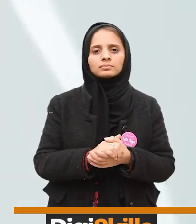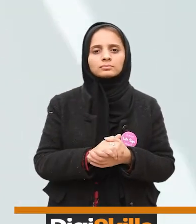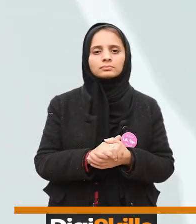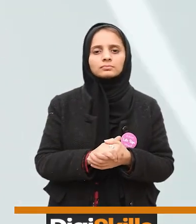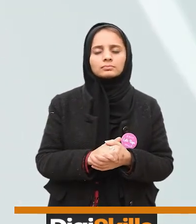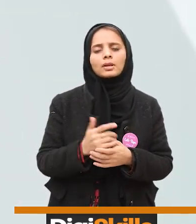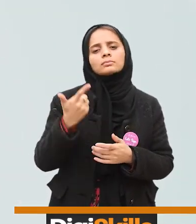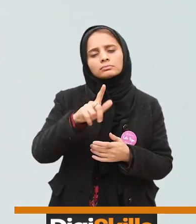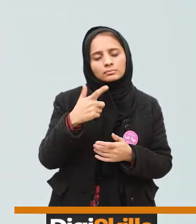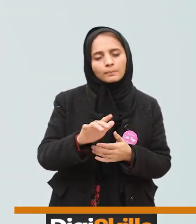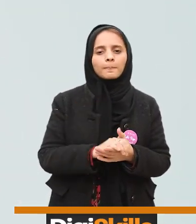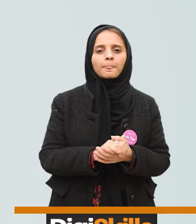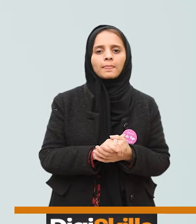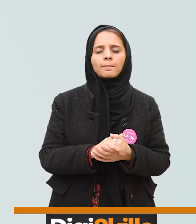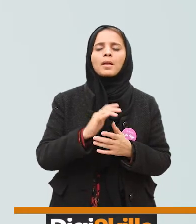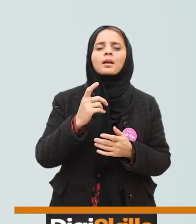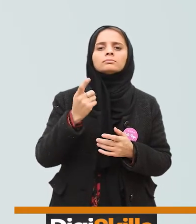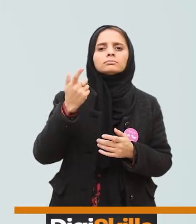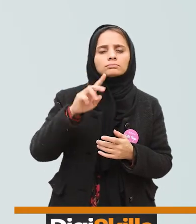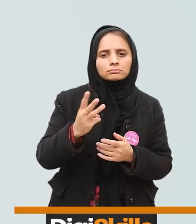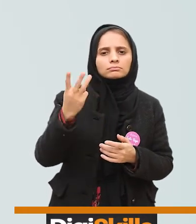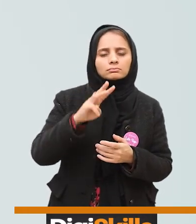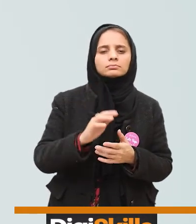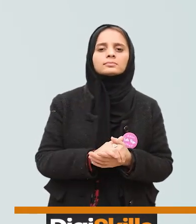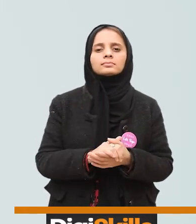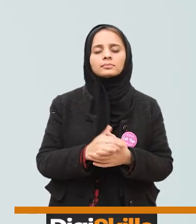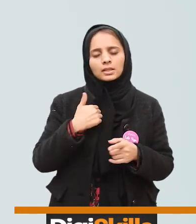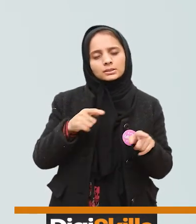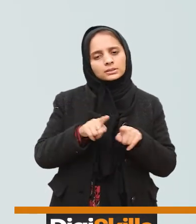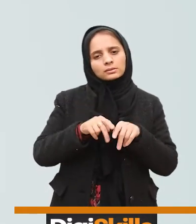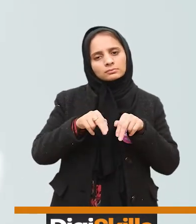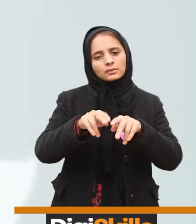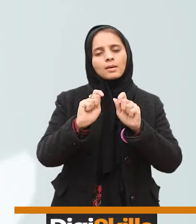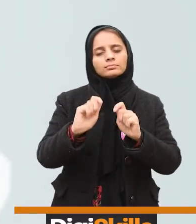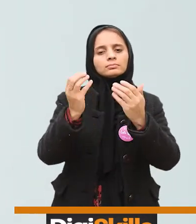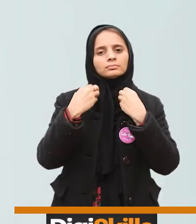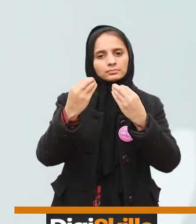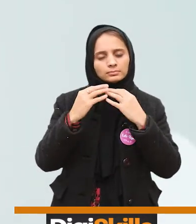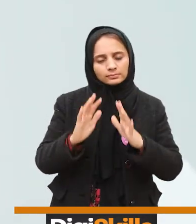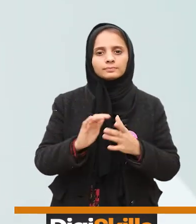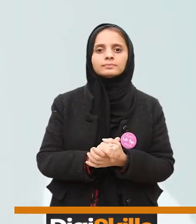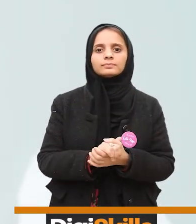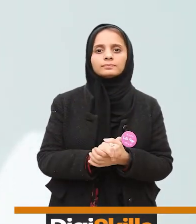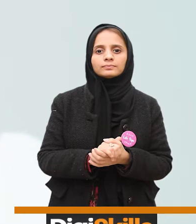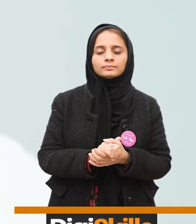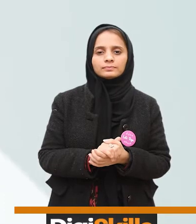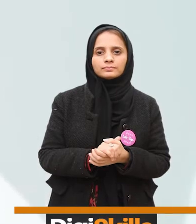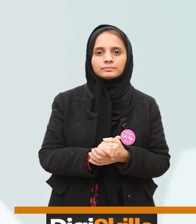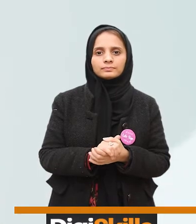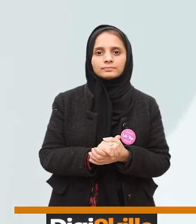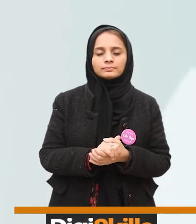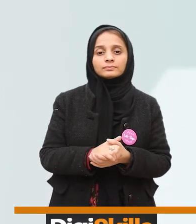پہ، ایون ویکلی بیسس پہ، کوارٹرلی بیسس پہ میرے ساتھ چل رہے ہیں، مجھے کام دے رہے ہیں، اور